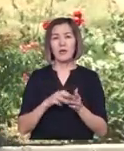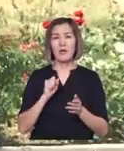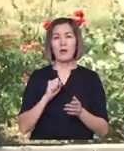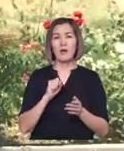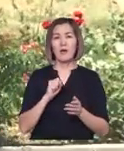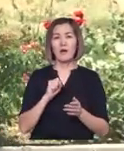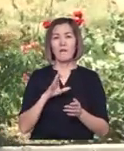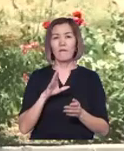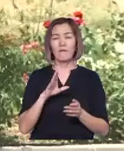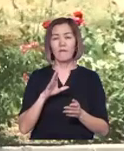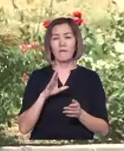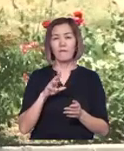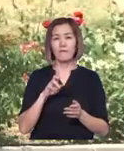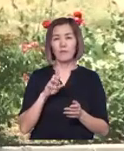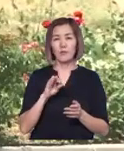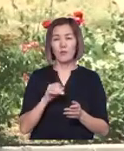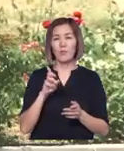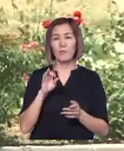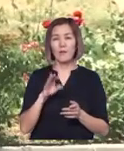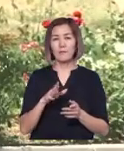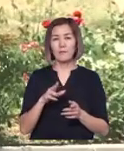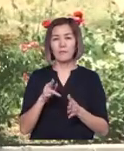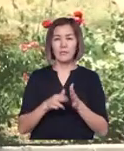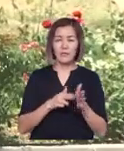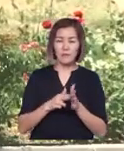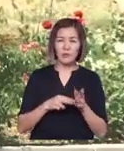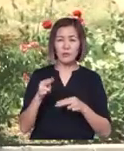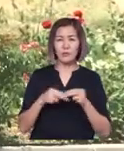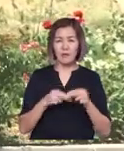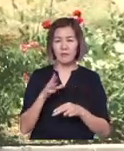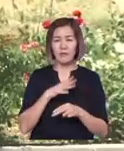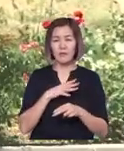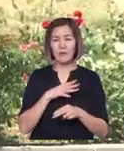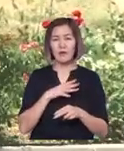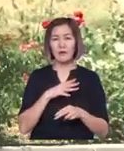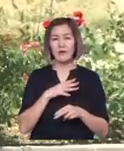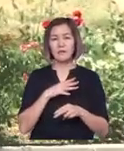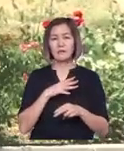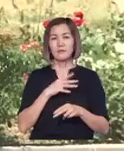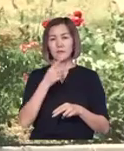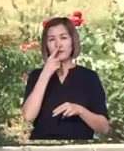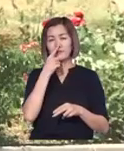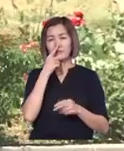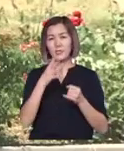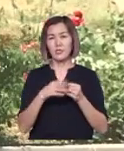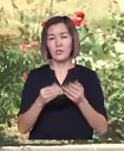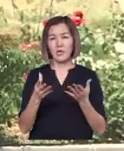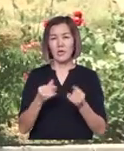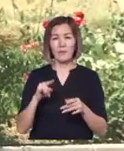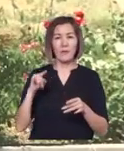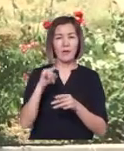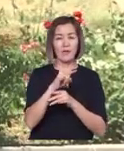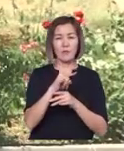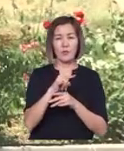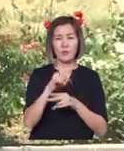түгел, машина жүретін темір жол салынды. Алла қаласа, уже жер алып, аэропорт салғалы